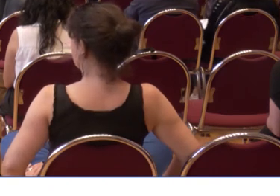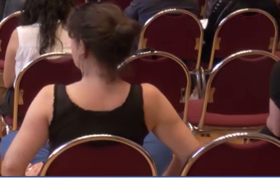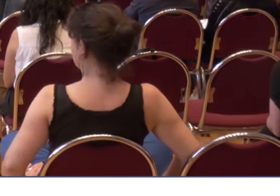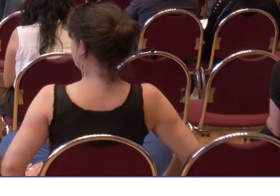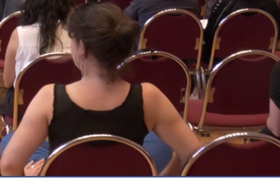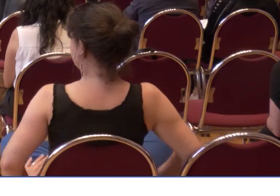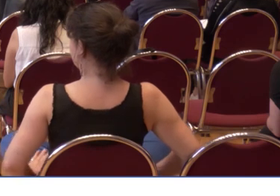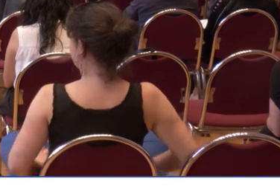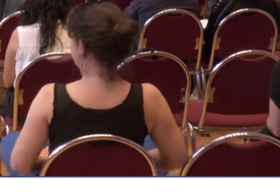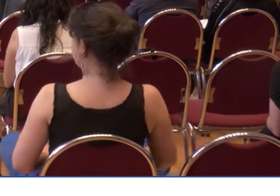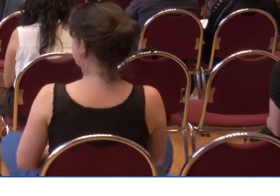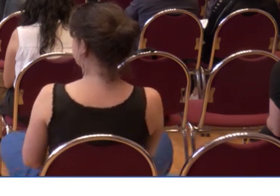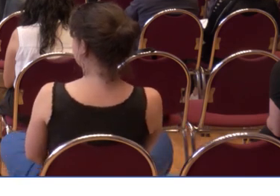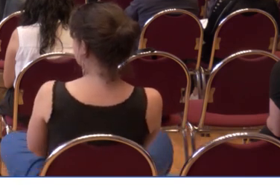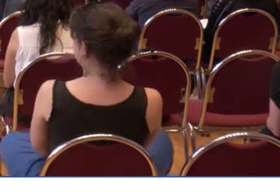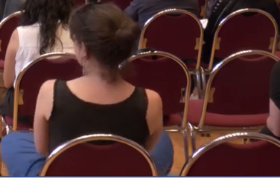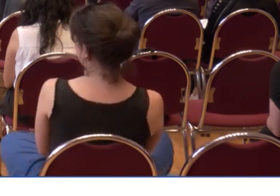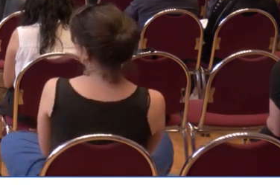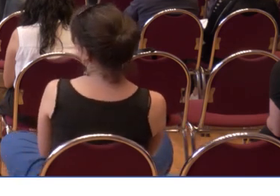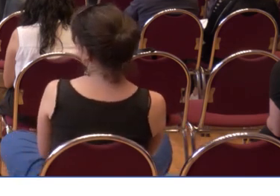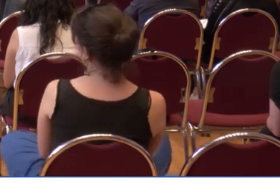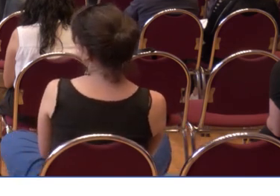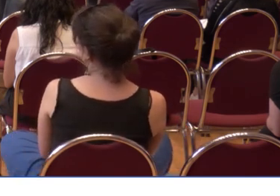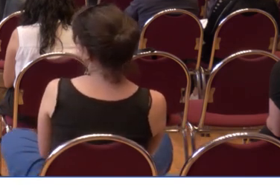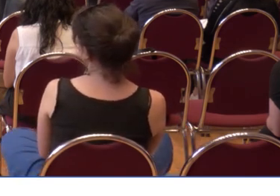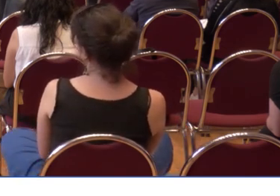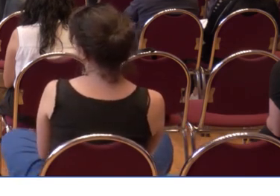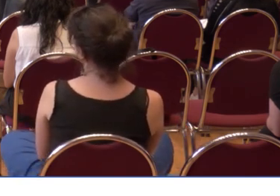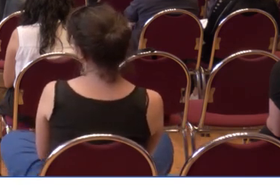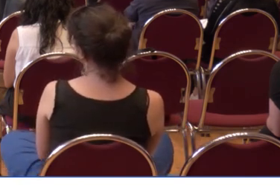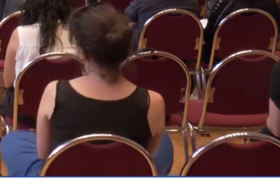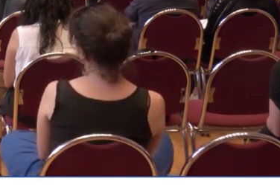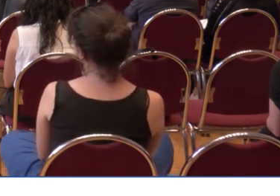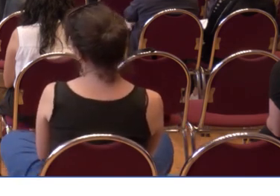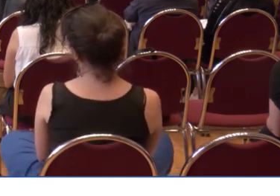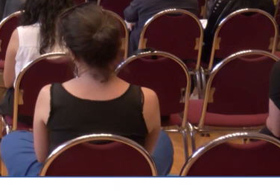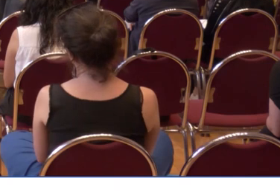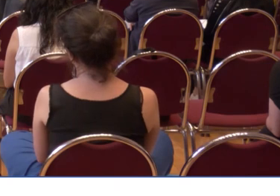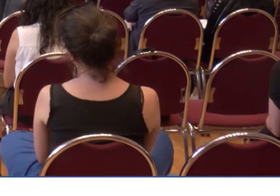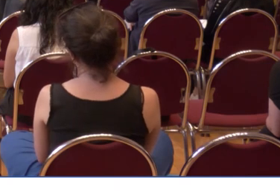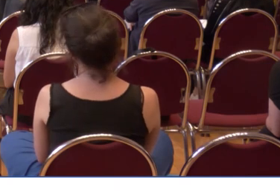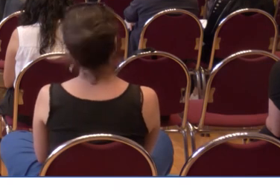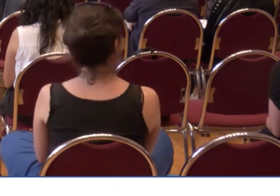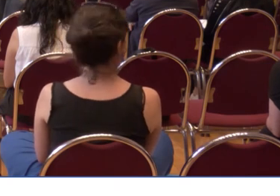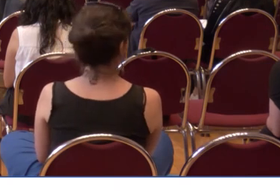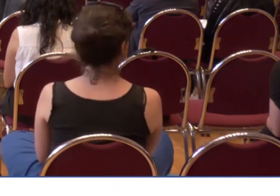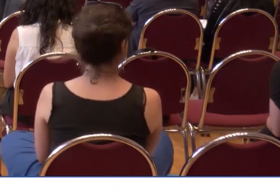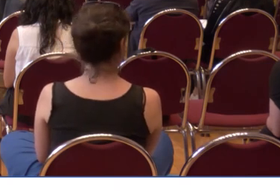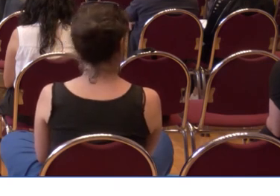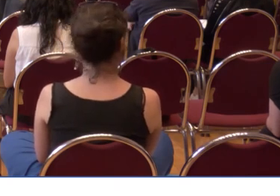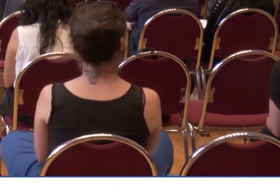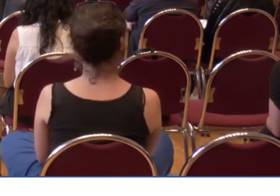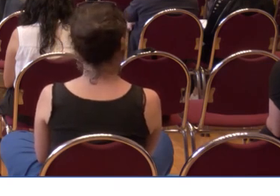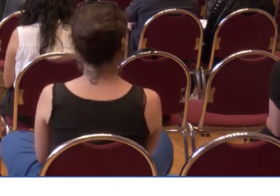sie nicht gut können sie können auch eine Vertrauensperson mitnehmen zum Beispiel jemand aus der Familie